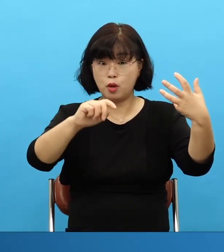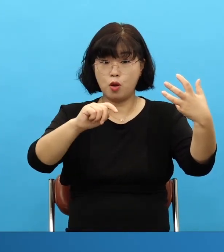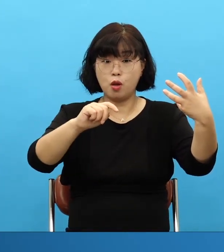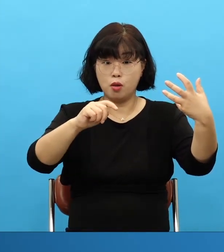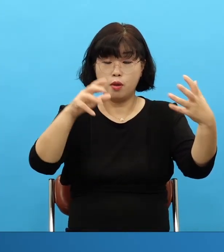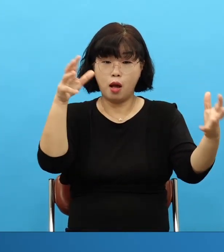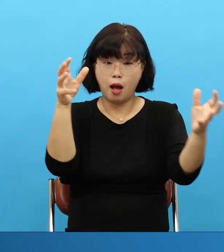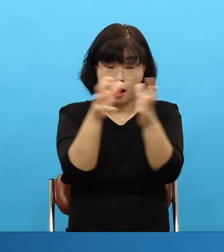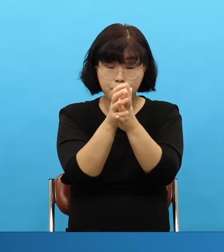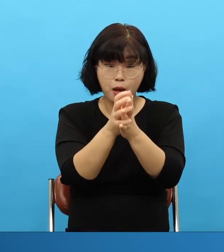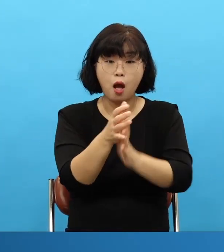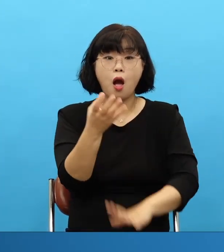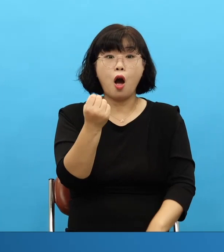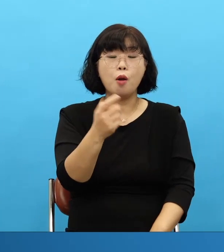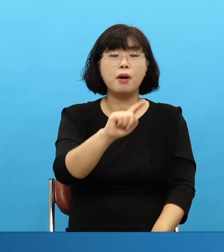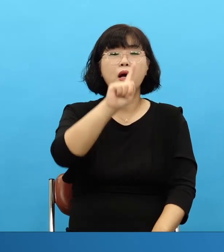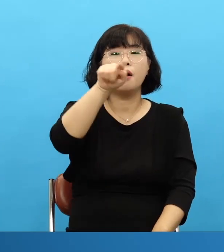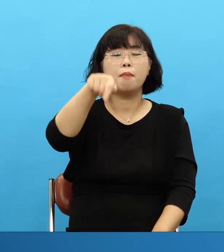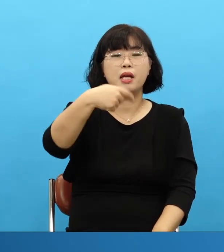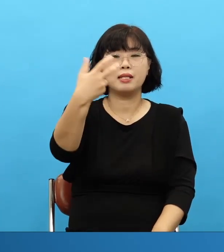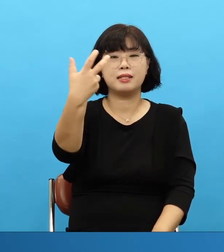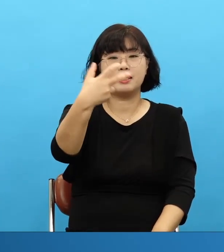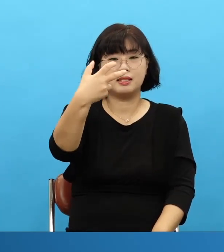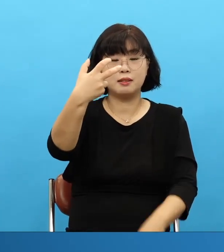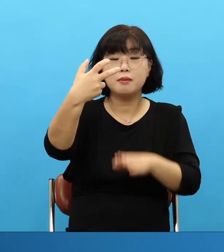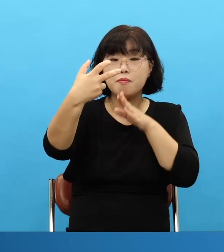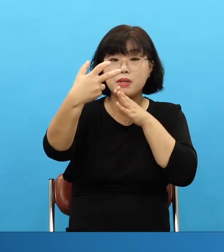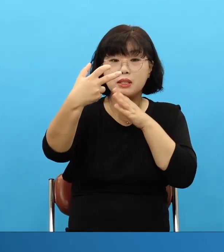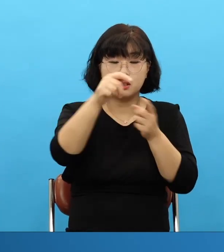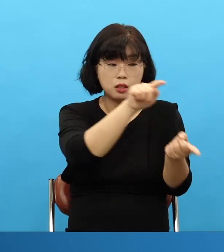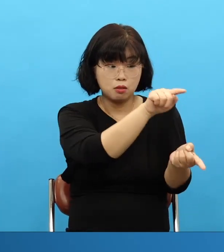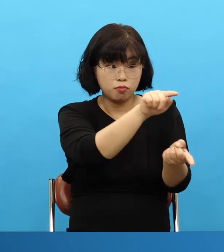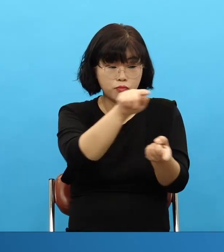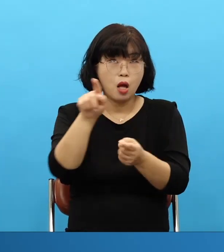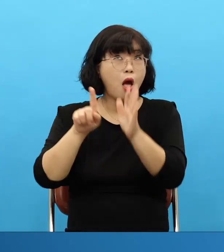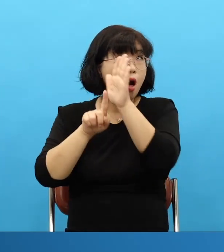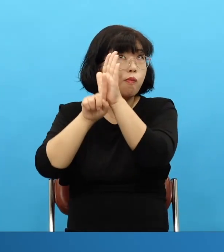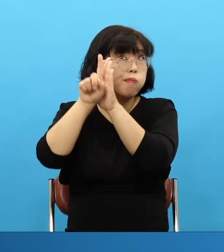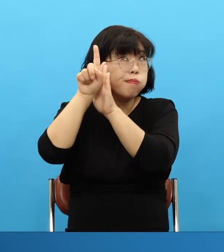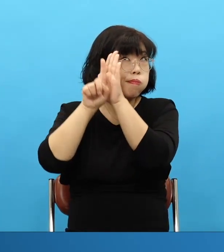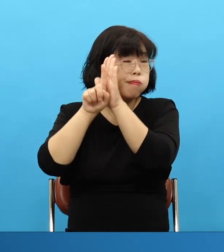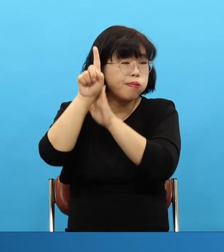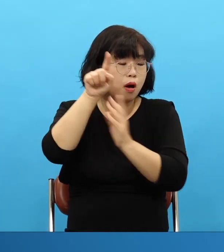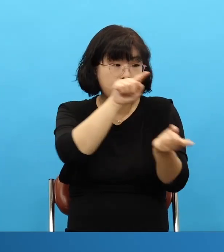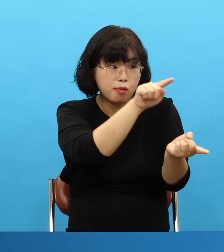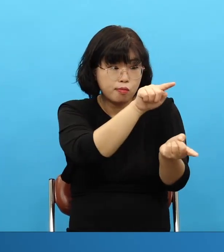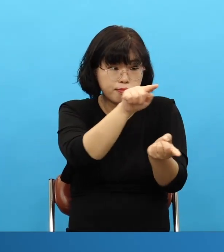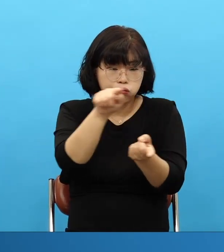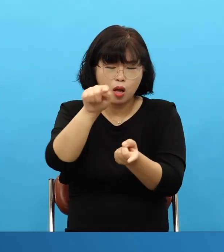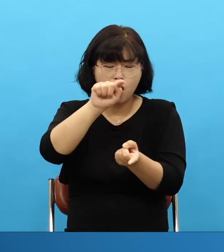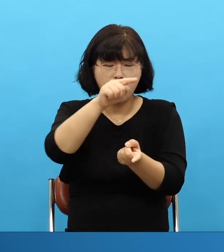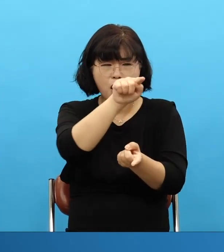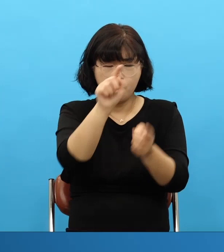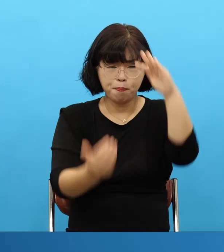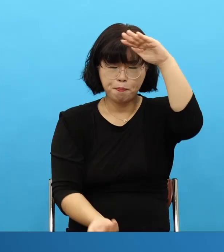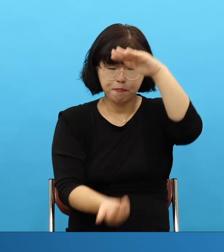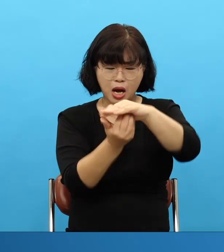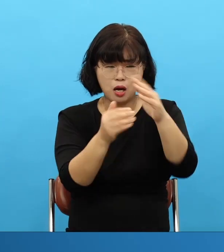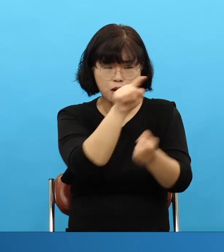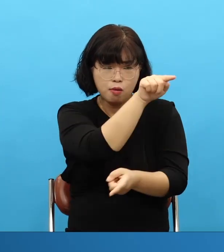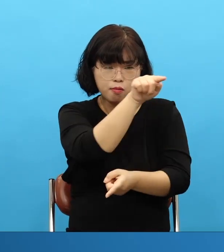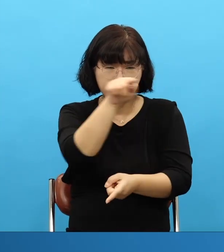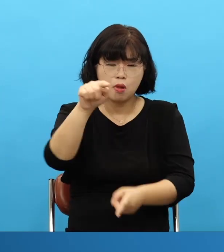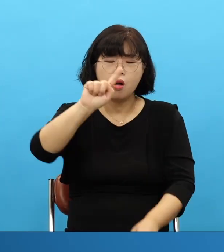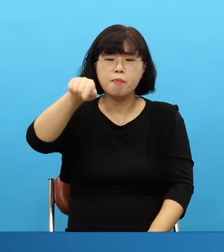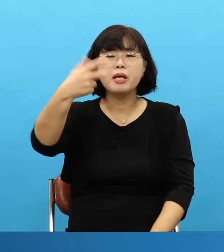기준을 정한 사람들이 싹 다 제약회사 사장들입니다. People who actually set the limits and the standards 기준이. for the blood pressure, normal blood